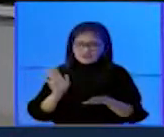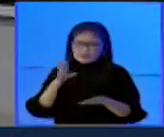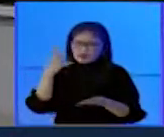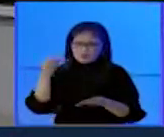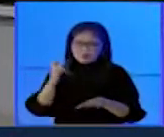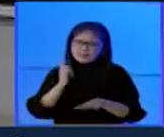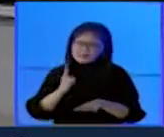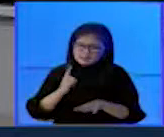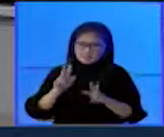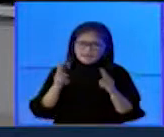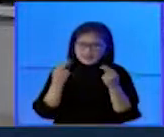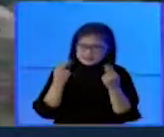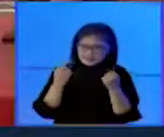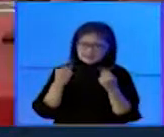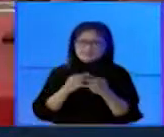tetap asik.